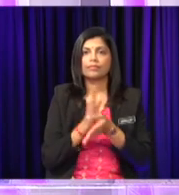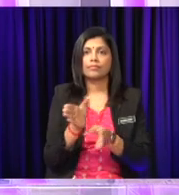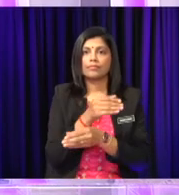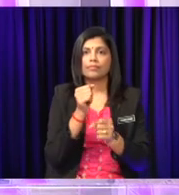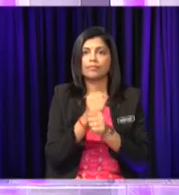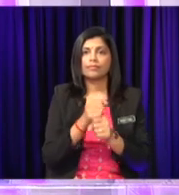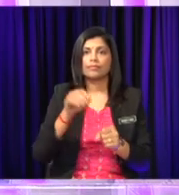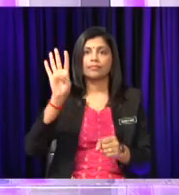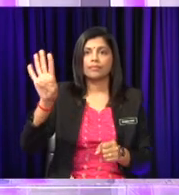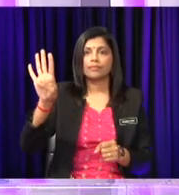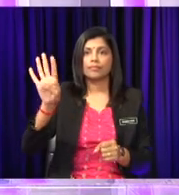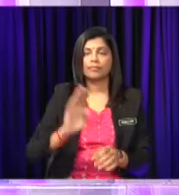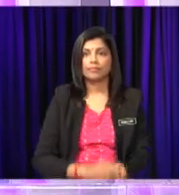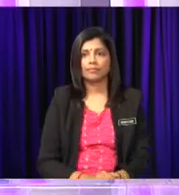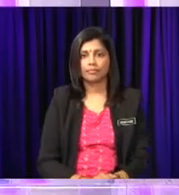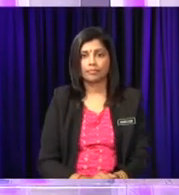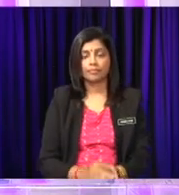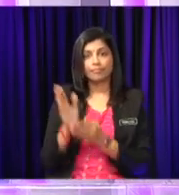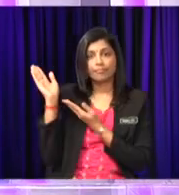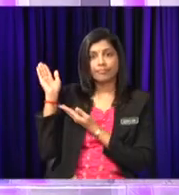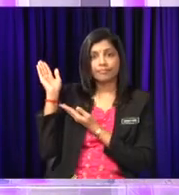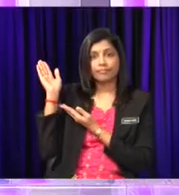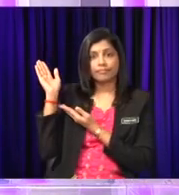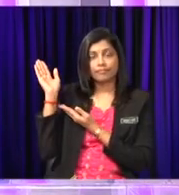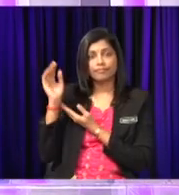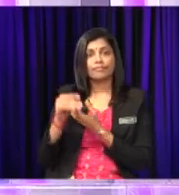akan dapat 4 bagian